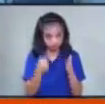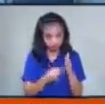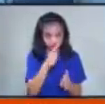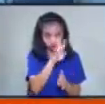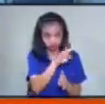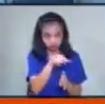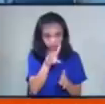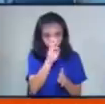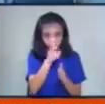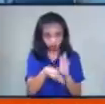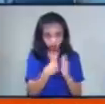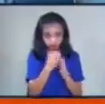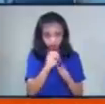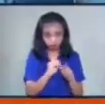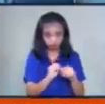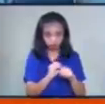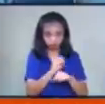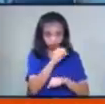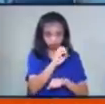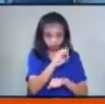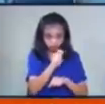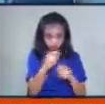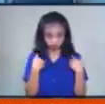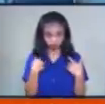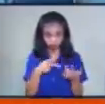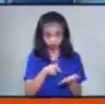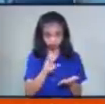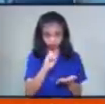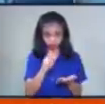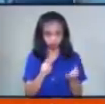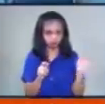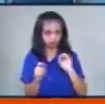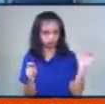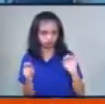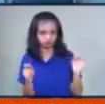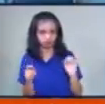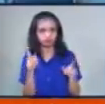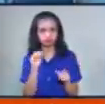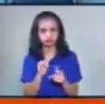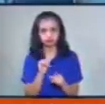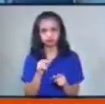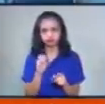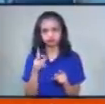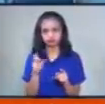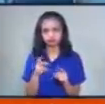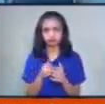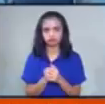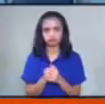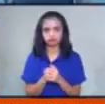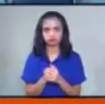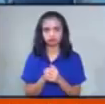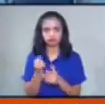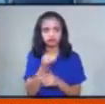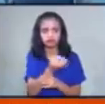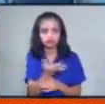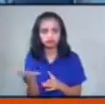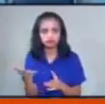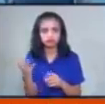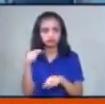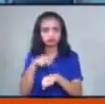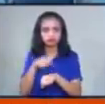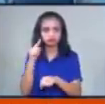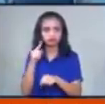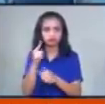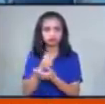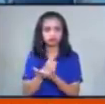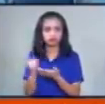hours ang OT nyo? Yes, kada sir. Araw? Yes, sir. May bayad ba yung OT? Wala po, sir. Yun yung dahilan kayo napunta rito. Opo. Ilang beses sa isang linggo